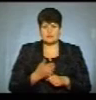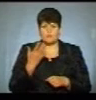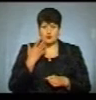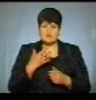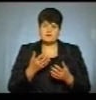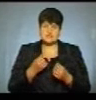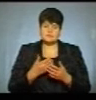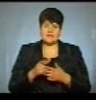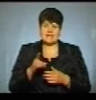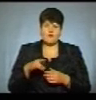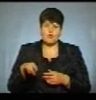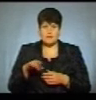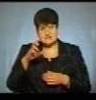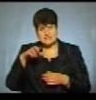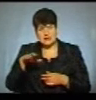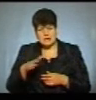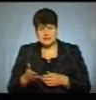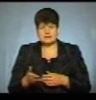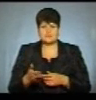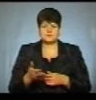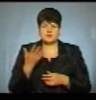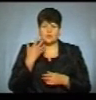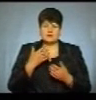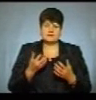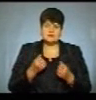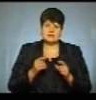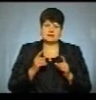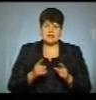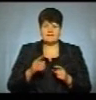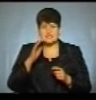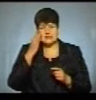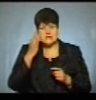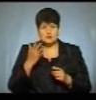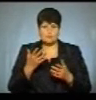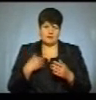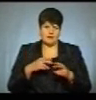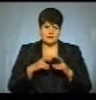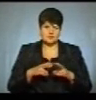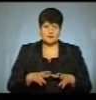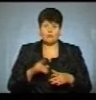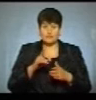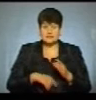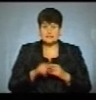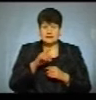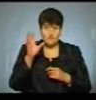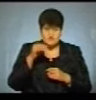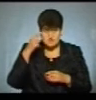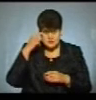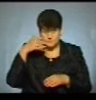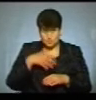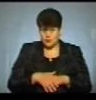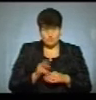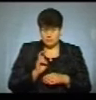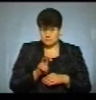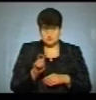взяти європейські країни, коли взяти навіть Індію, ми аналізували, повірте, що там всі свідомо йдуть і ніхто